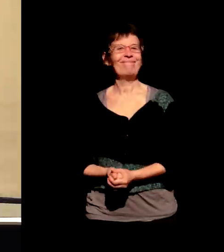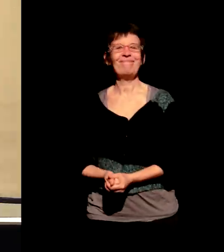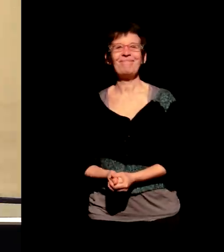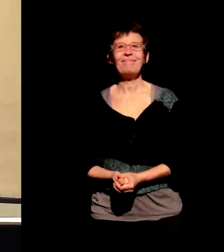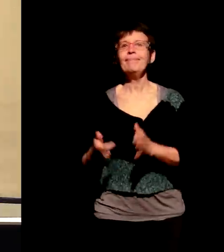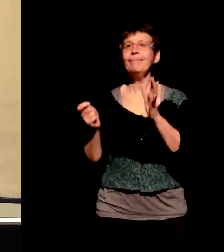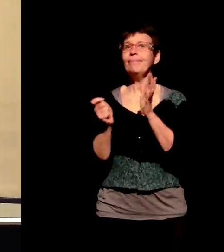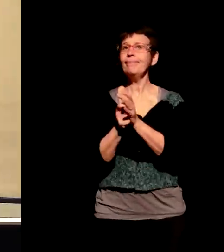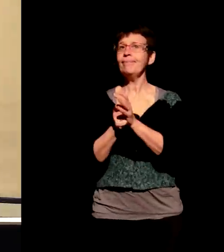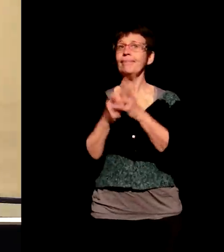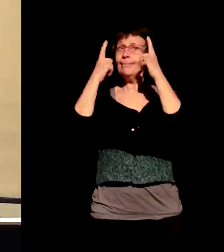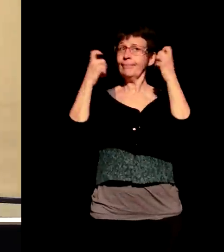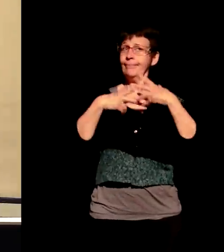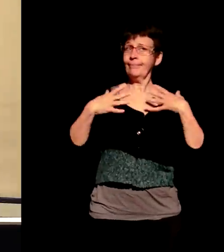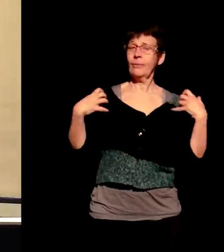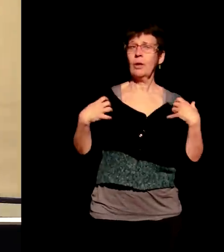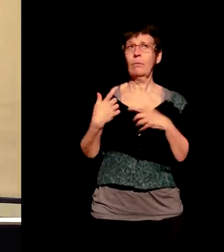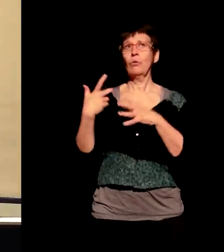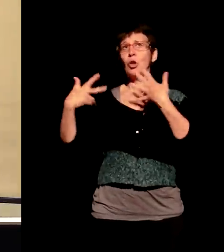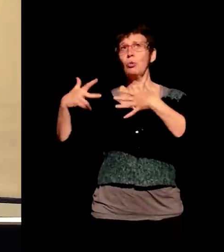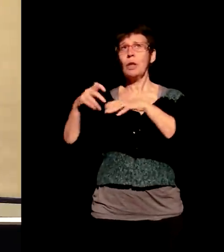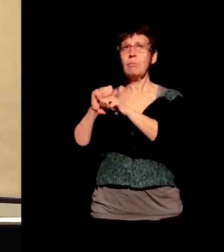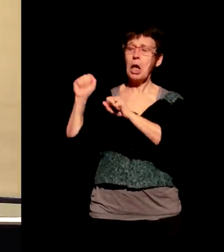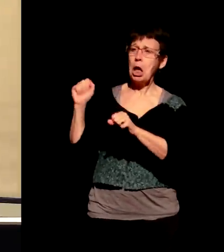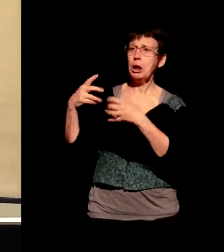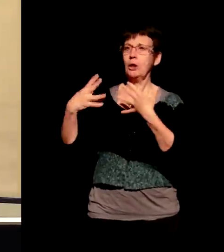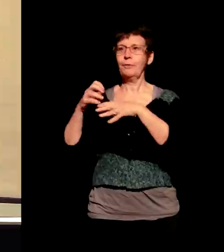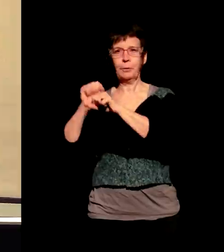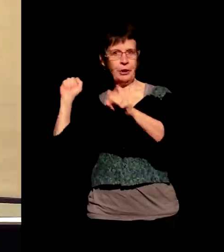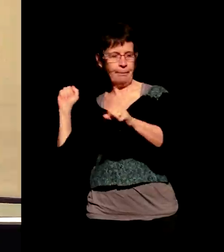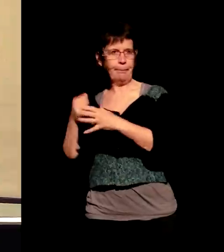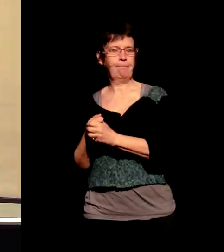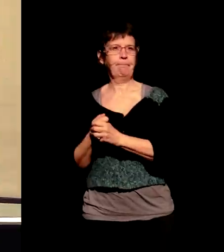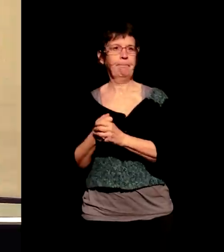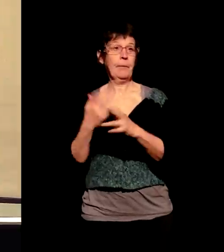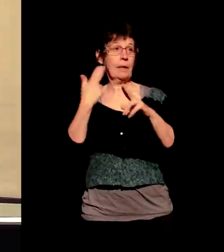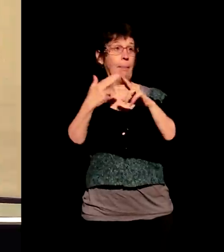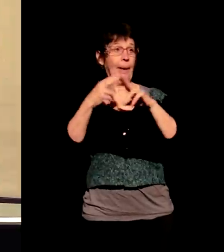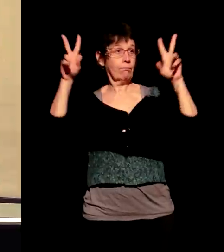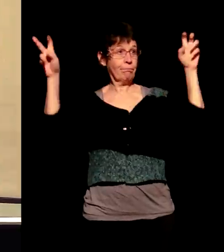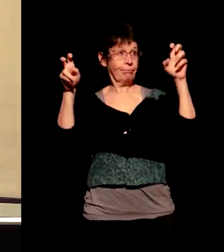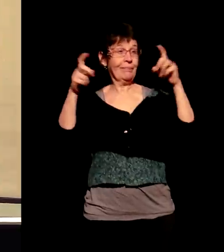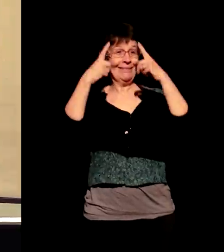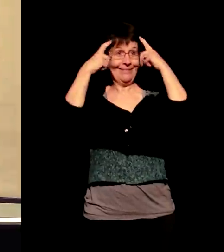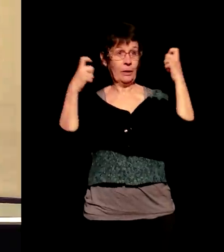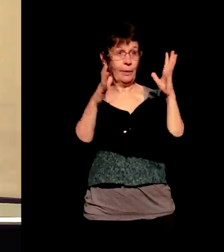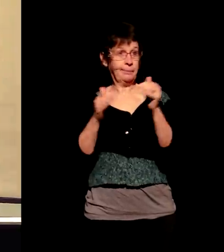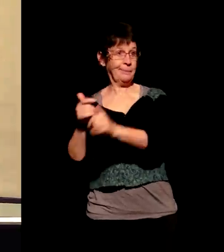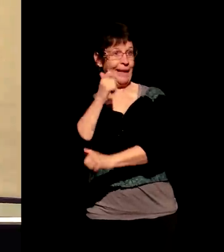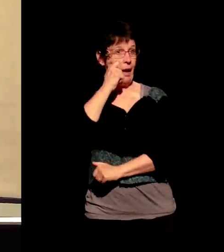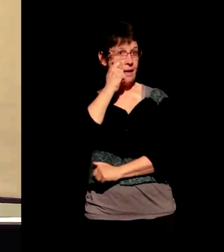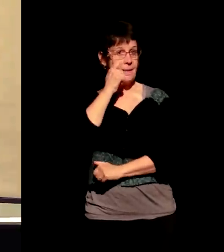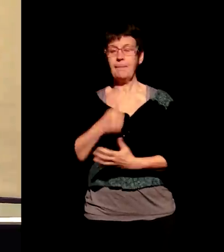Qui s'est développée au 18e, 19e siècle, la théorie des races, et qui essayait d'expliquer donc